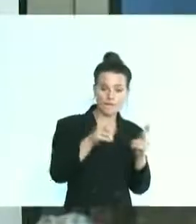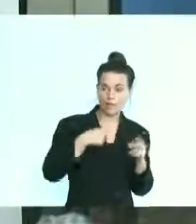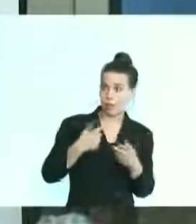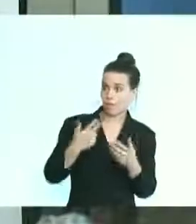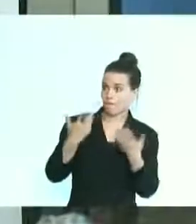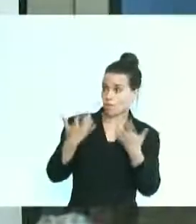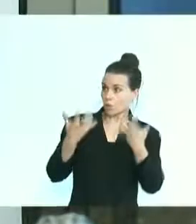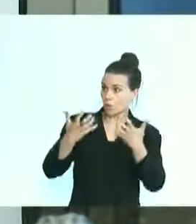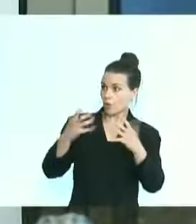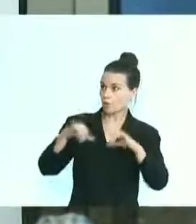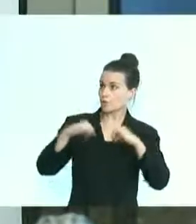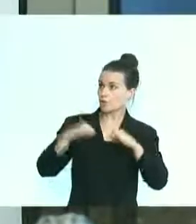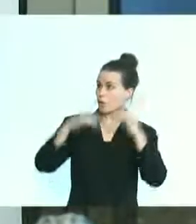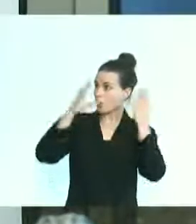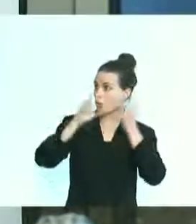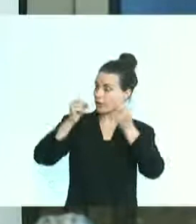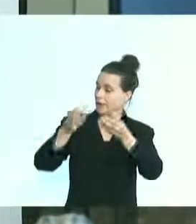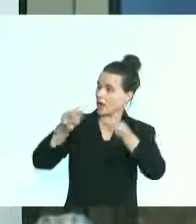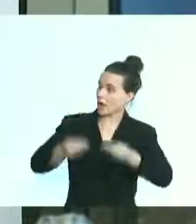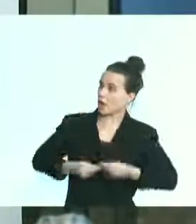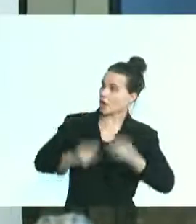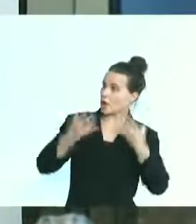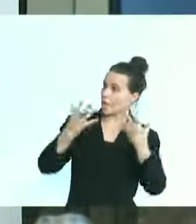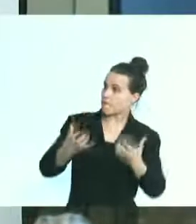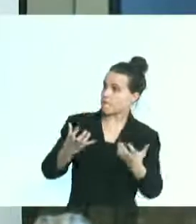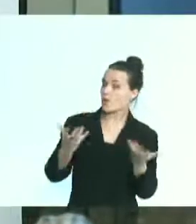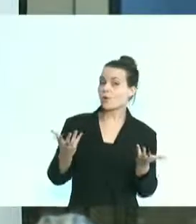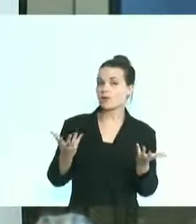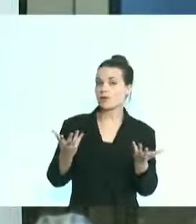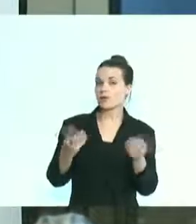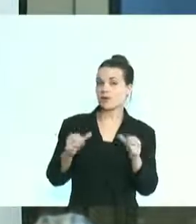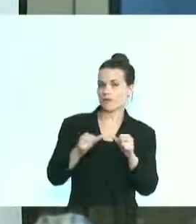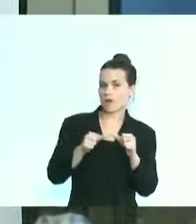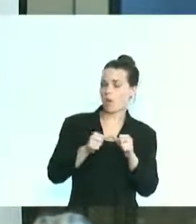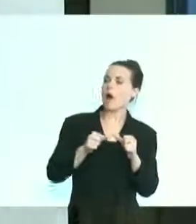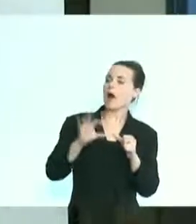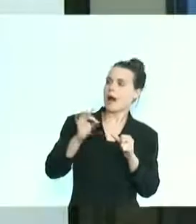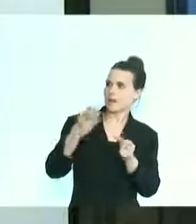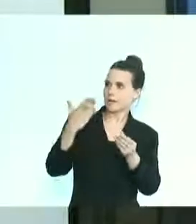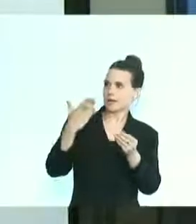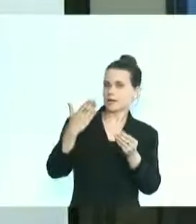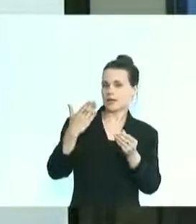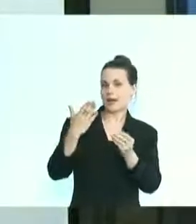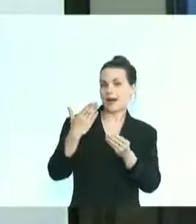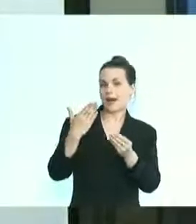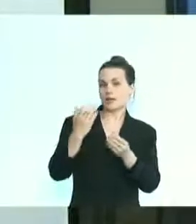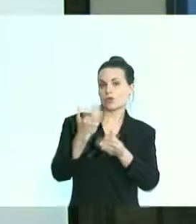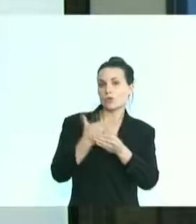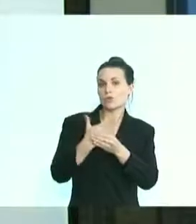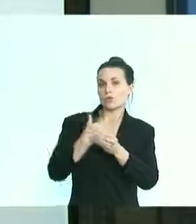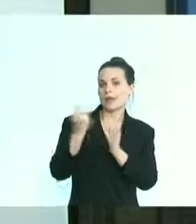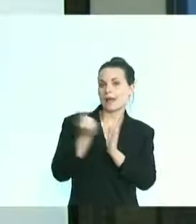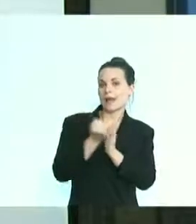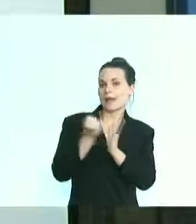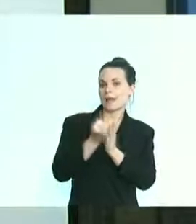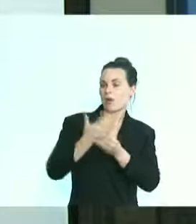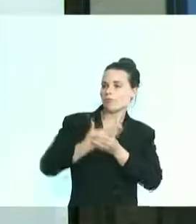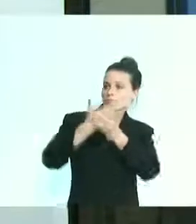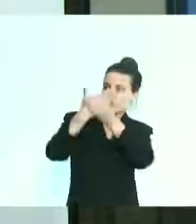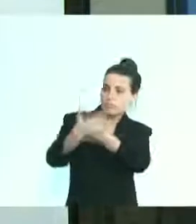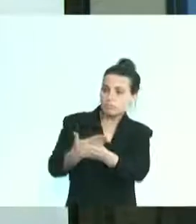jeunes ambassadeurs de l'accessibilité dépose bien un agrément qui soit conforme.